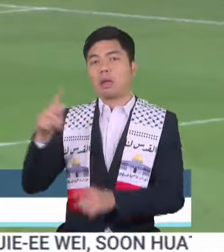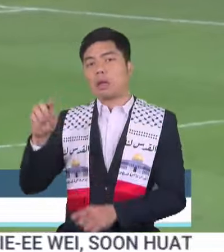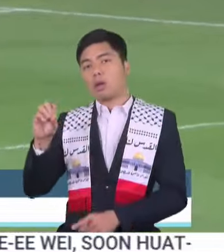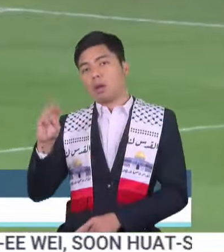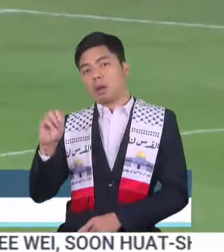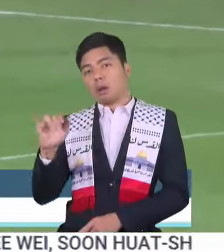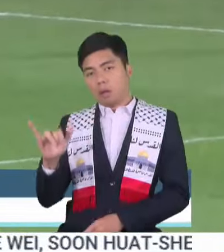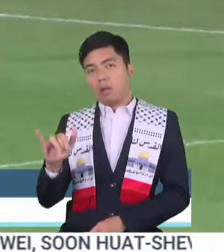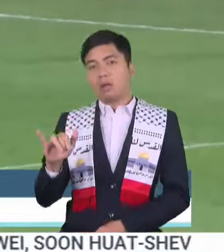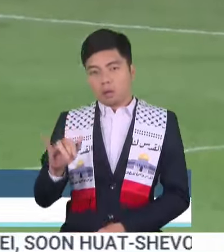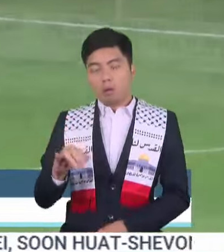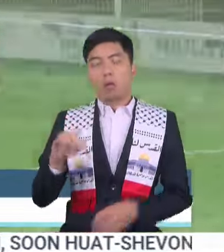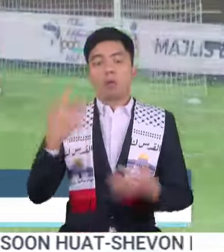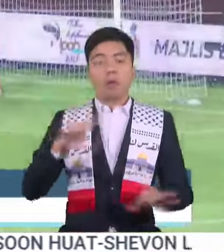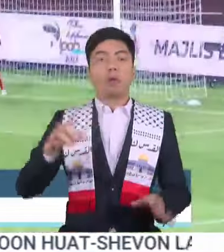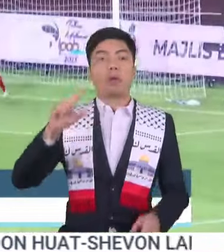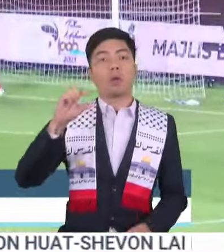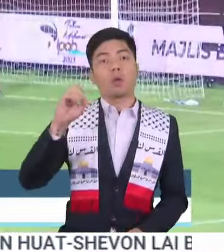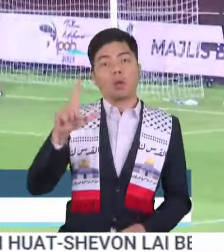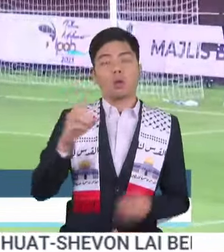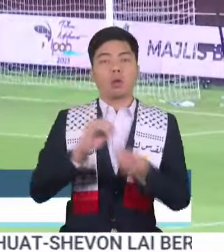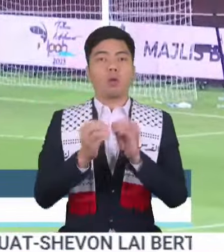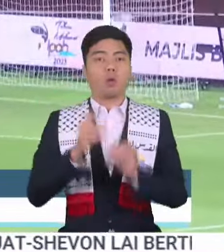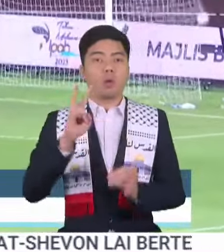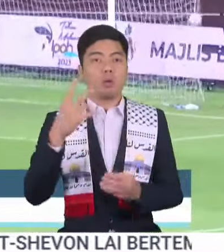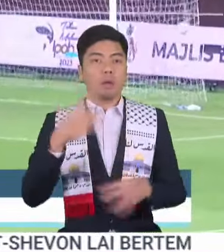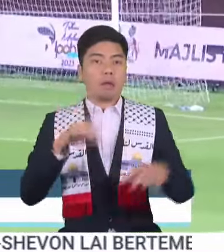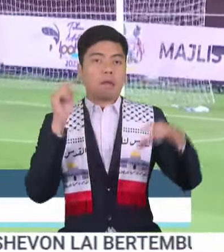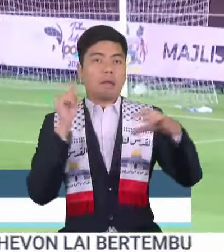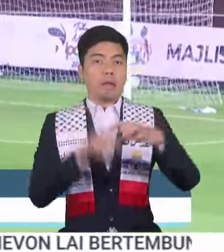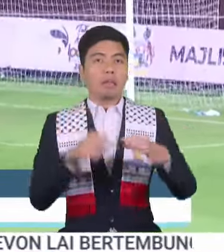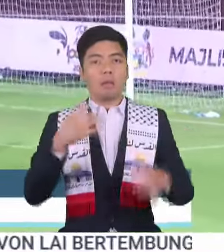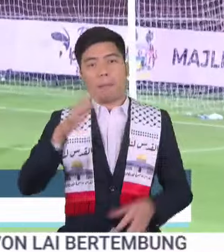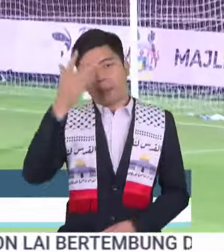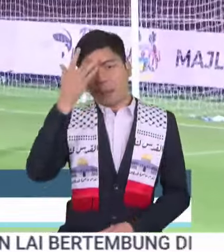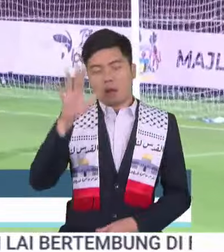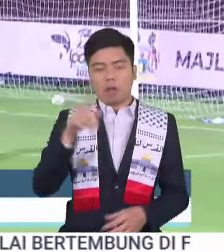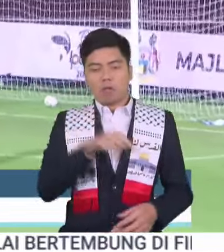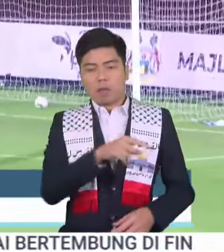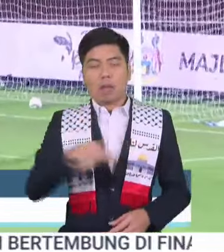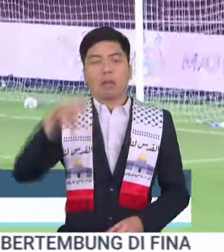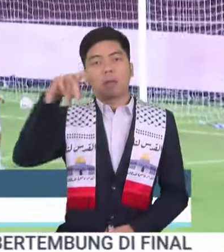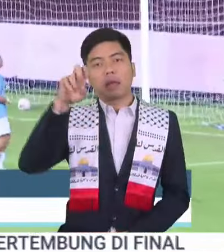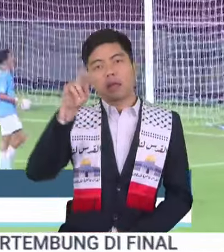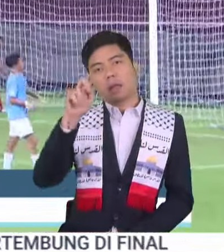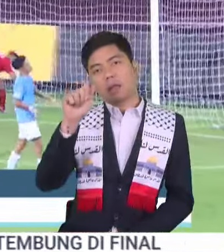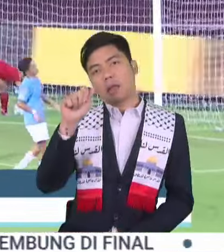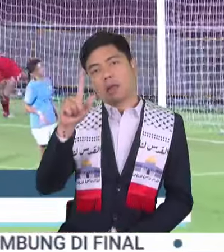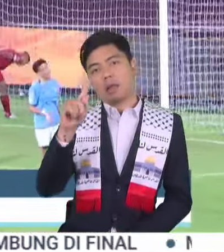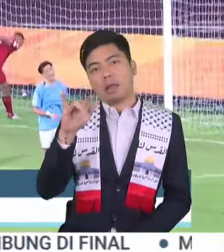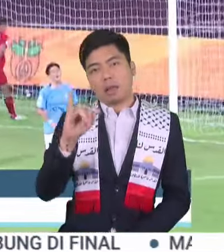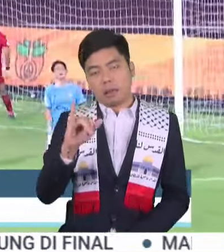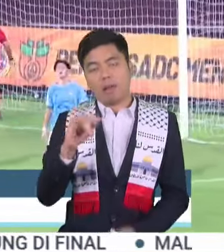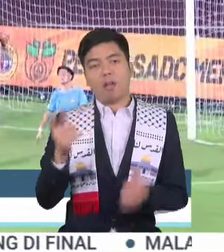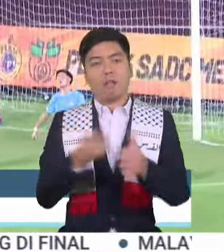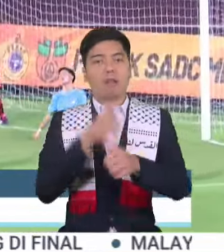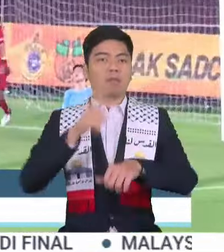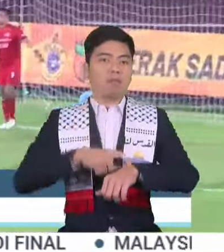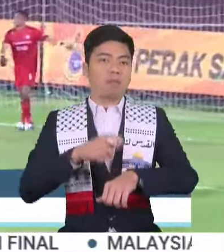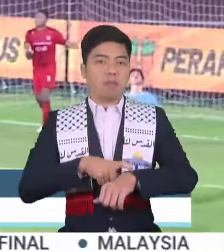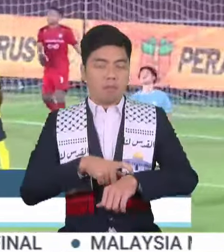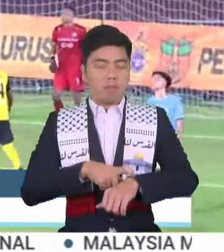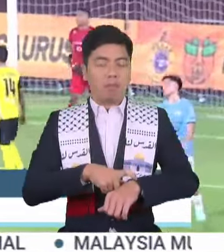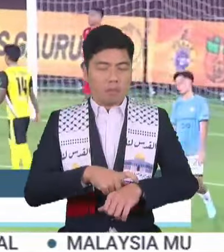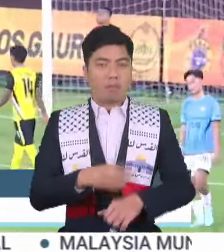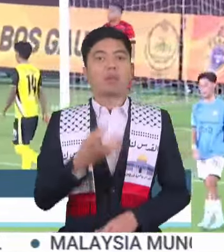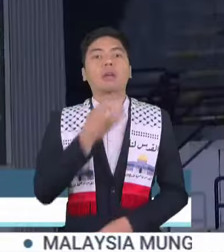kedua Perak FC diraih menerusi Muhammad Harif Akif yang bijak memanfaatkan sepakan penalti pada separuh masa pertama. Perak